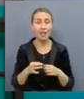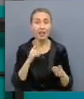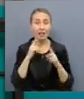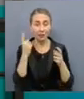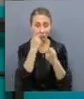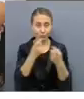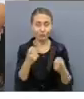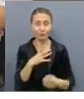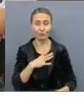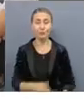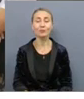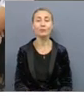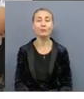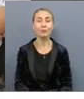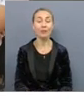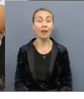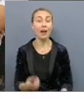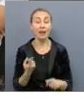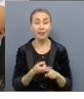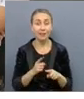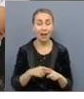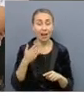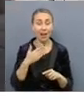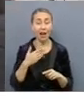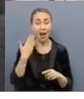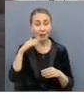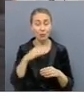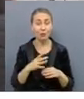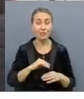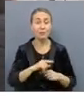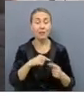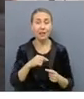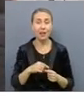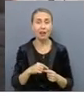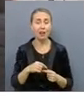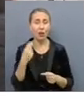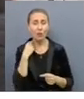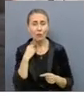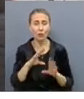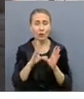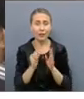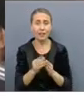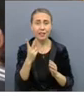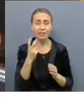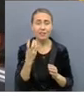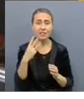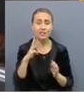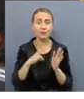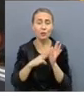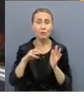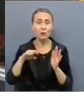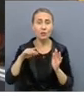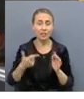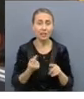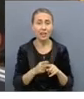службе коммуникации. Акмолинские предприниматели, воспользовавшиеся налоговой амнистией, погасили основной долг на сумму 238 миллионов тенге.